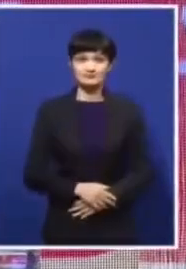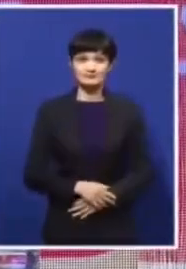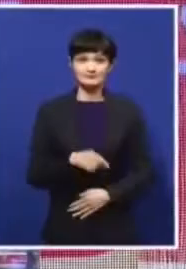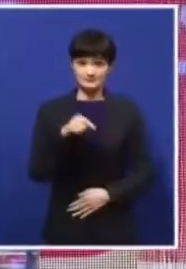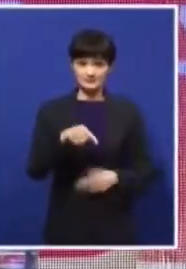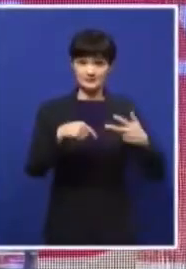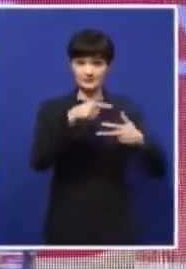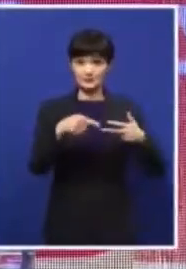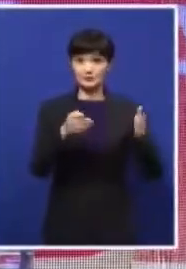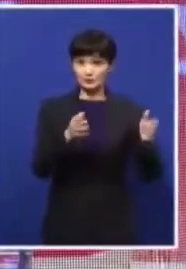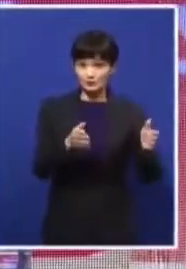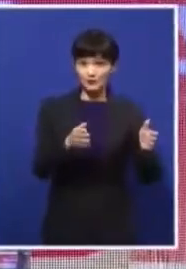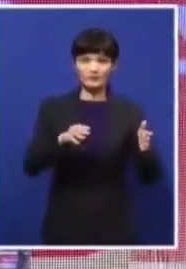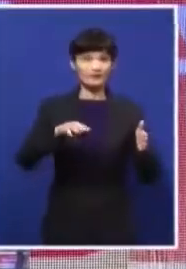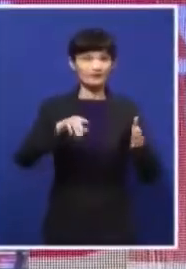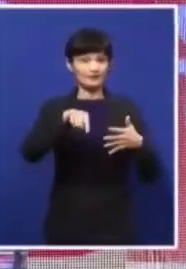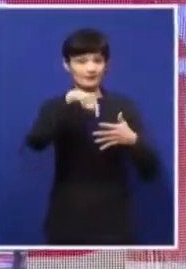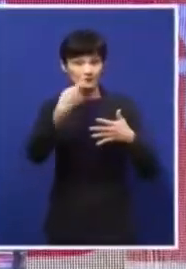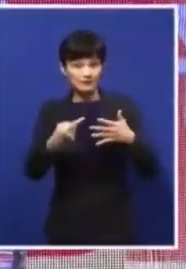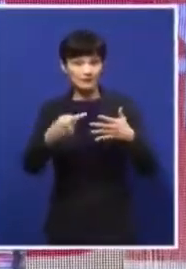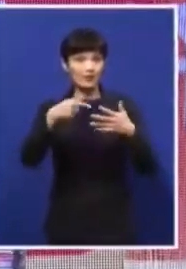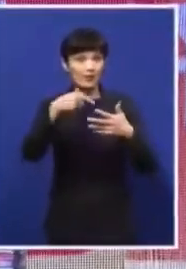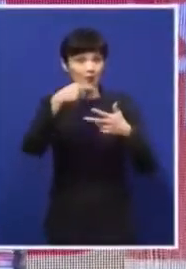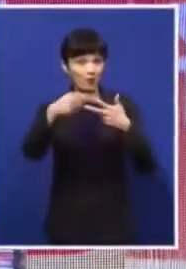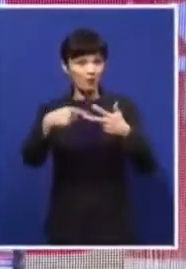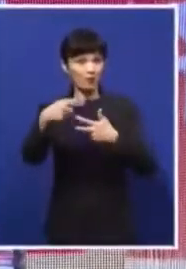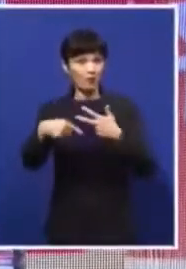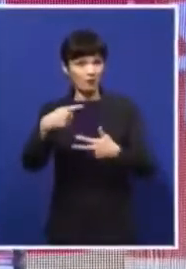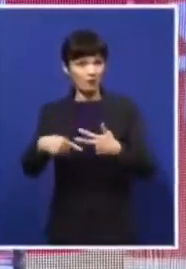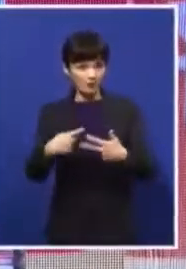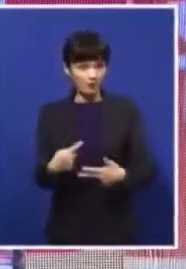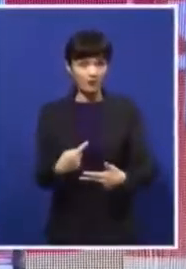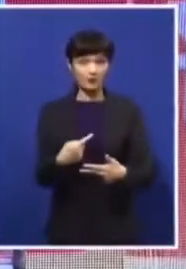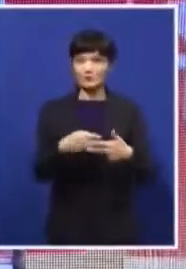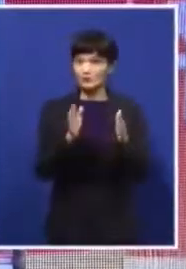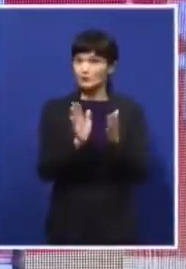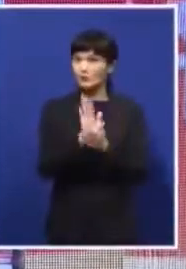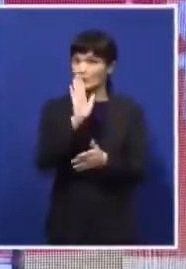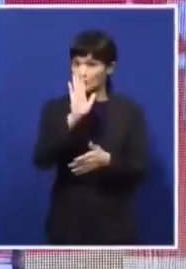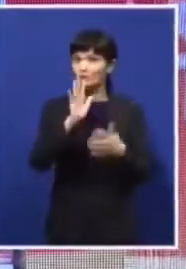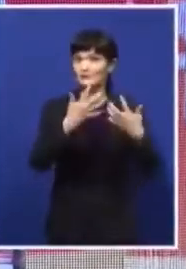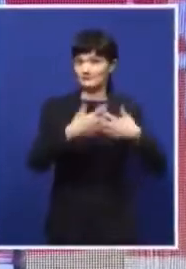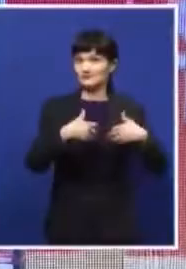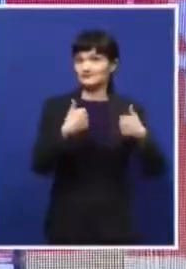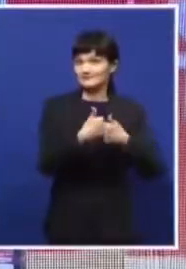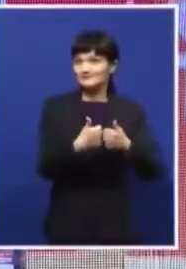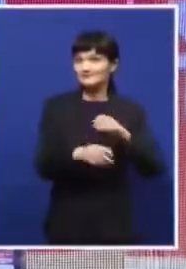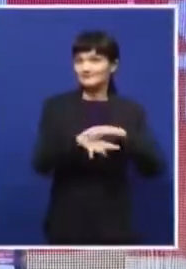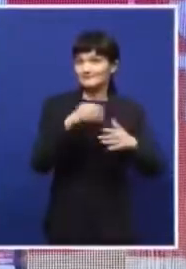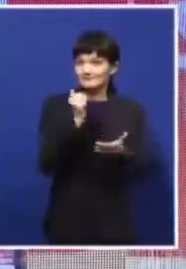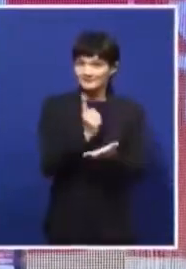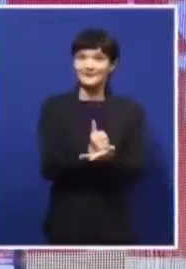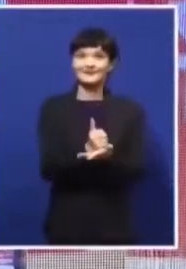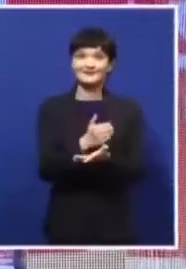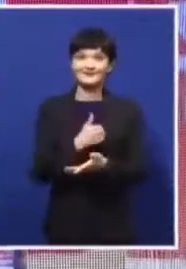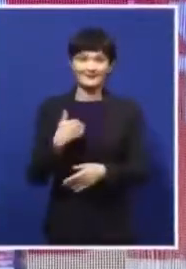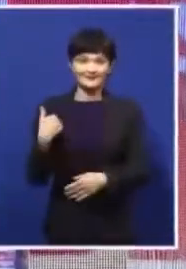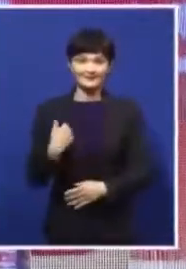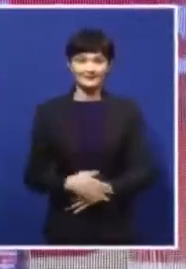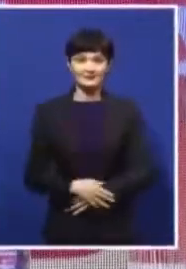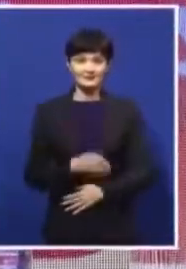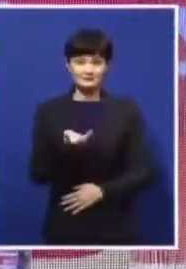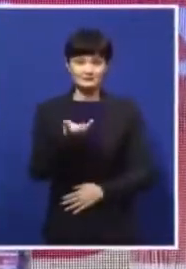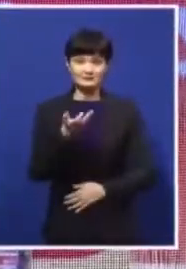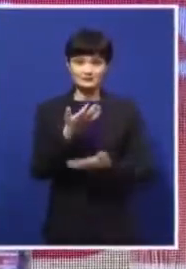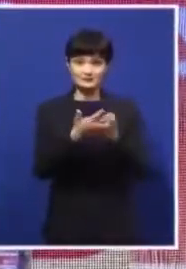周，而且之后的每一周，你也自动都有中签的可能，都有中签的资格。所以您刚刚看到官网的意